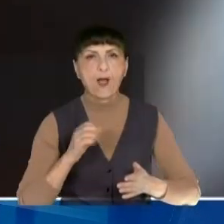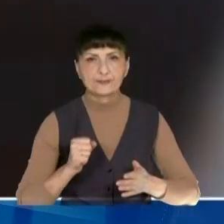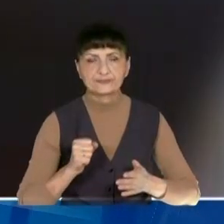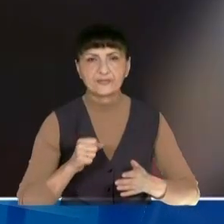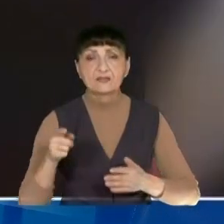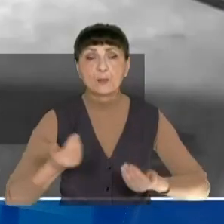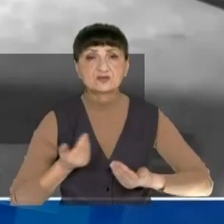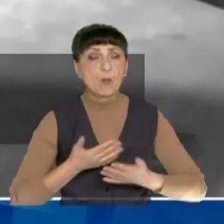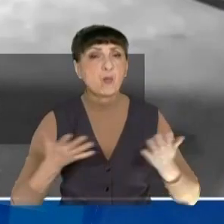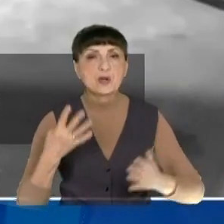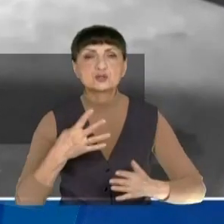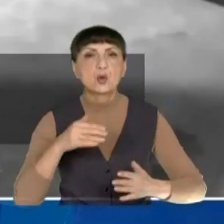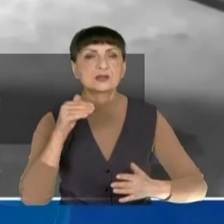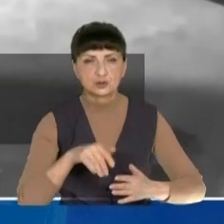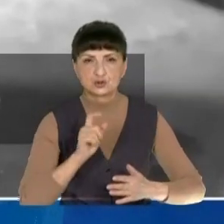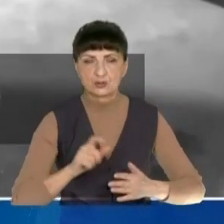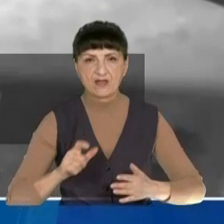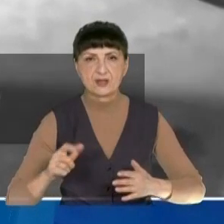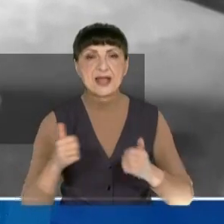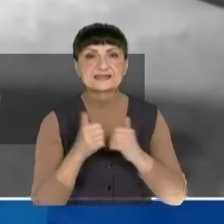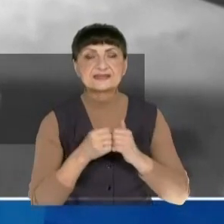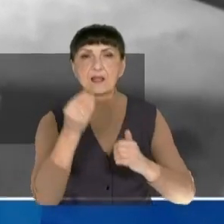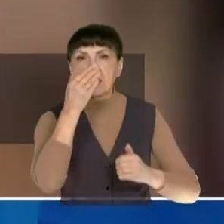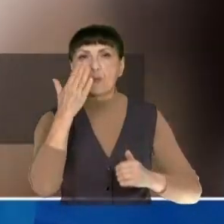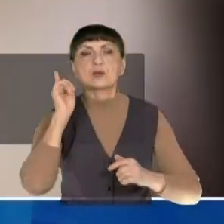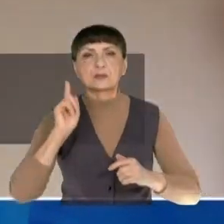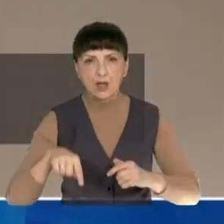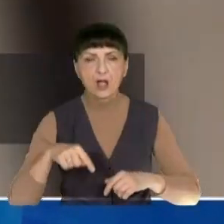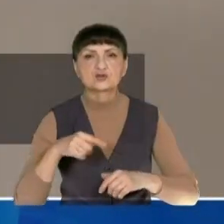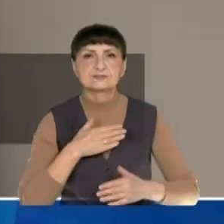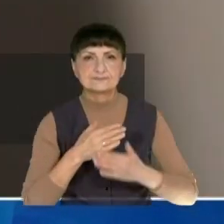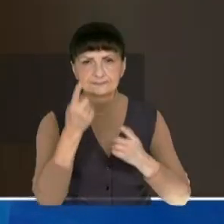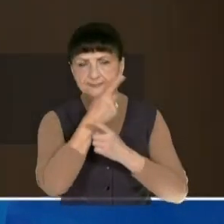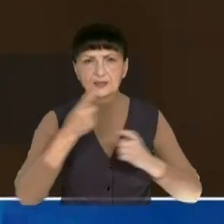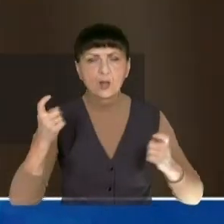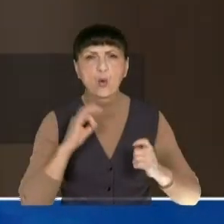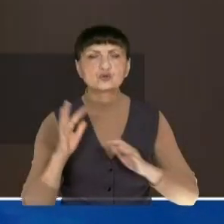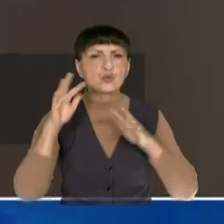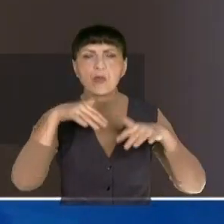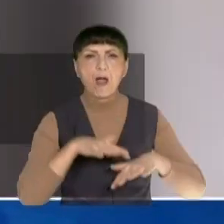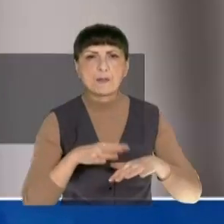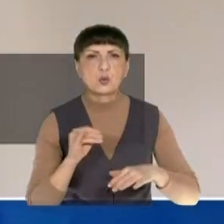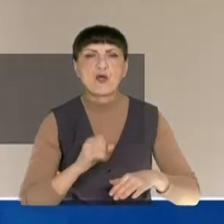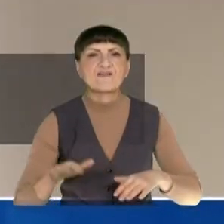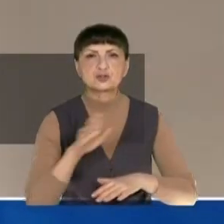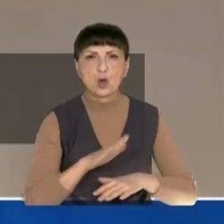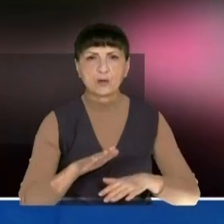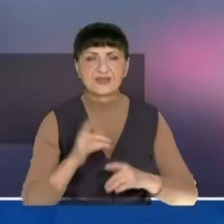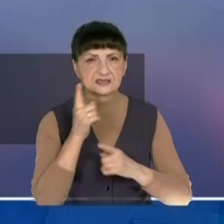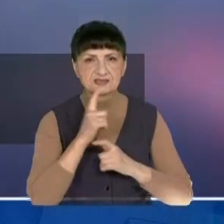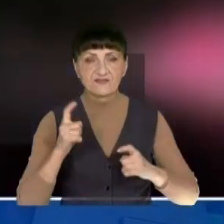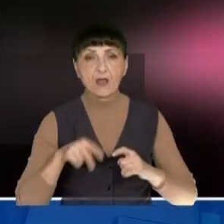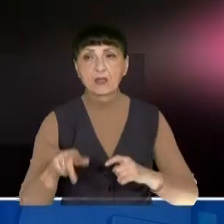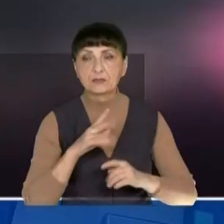нем проживает более 40 тысяч человек. Соседняя Япония также активизировала предупреждение о цунами на юго-востоке. Как заявляют